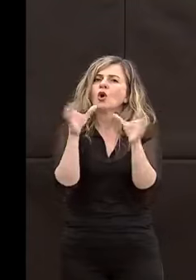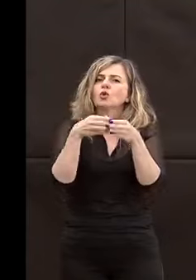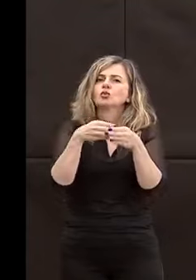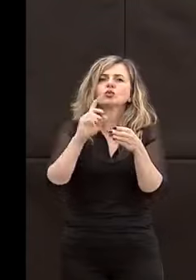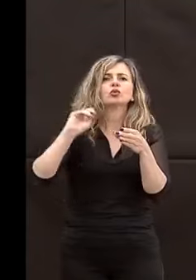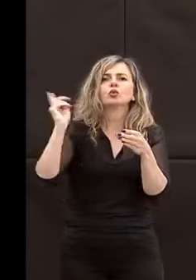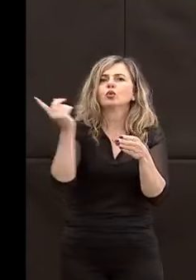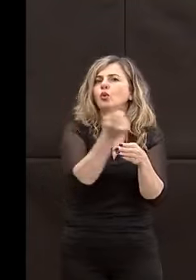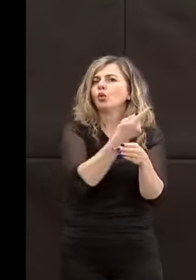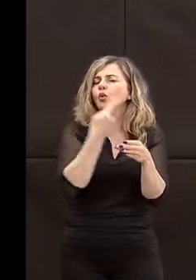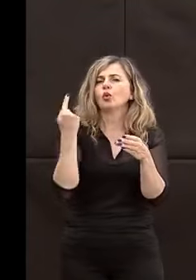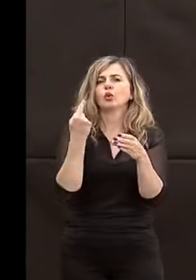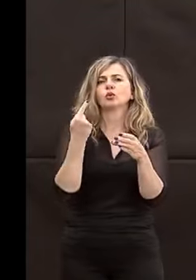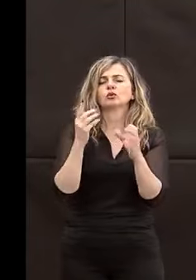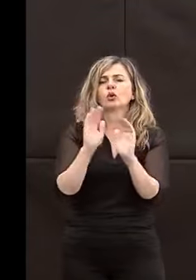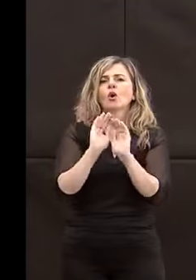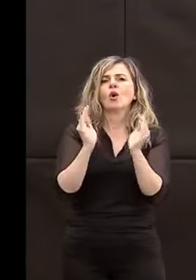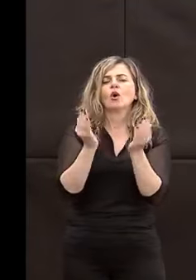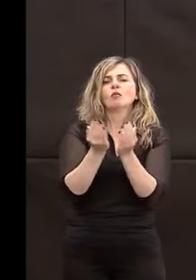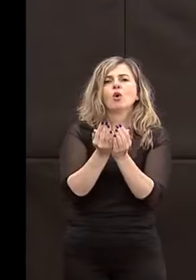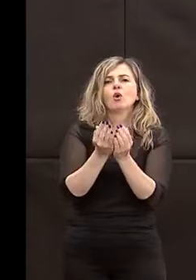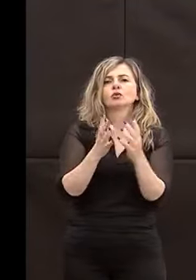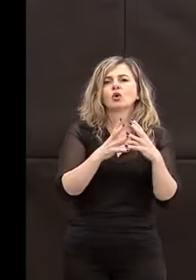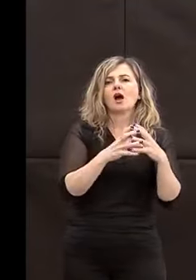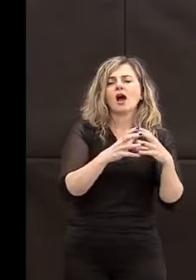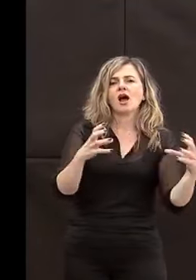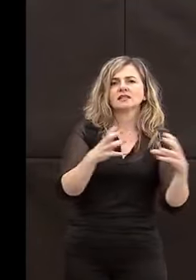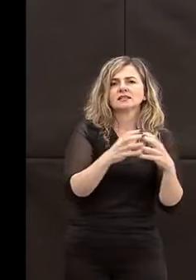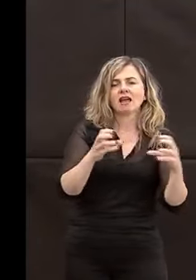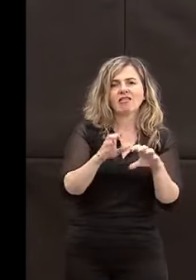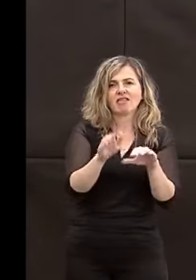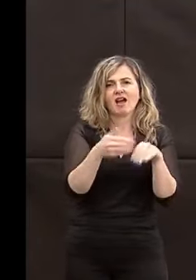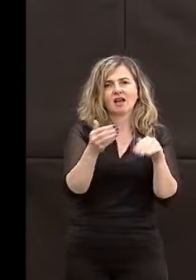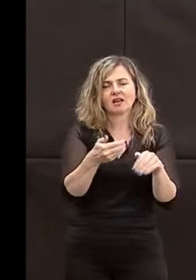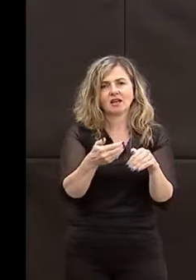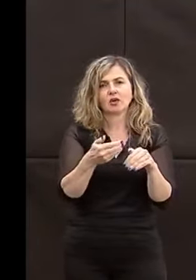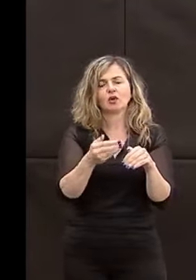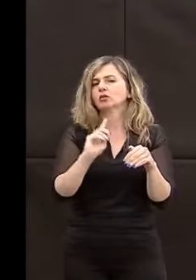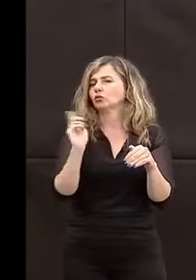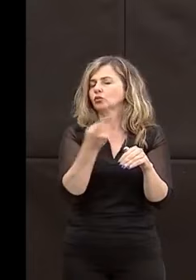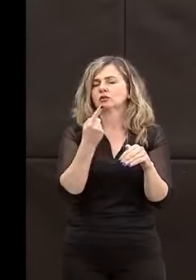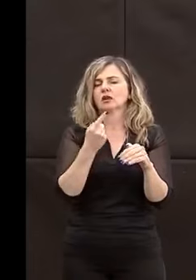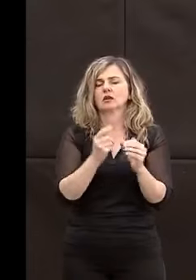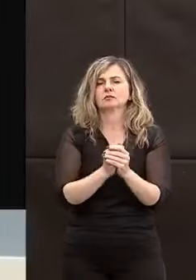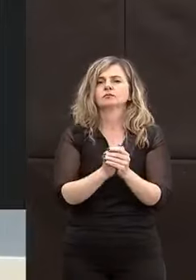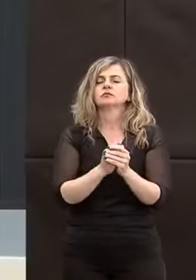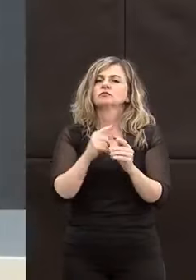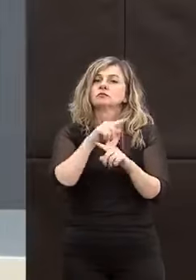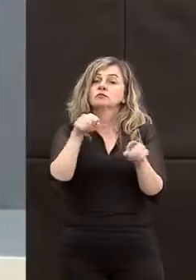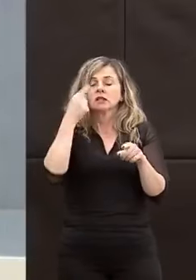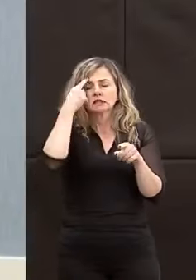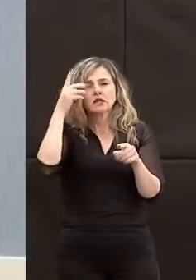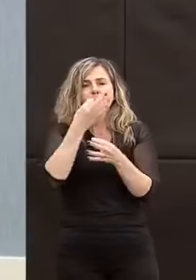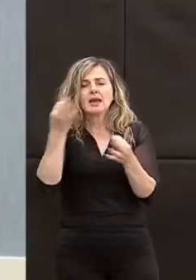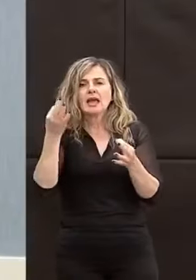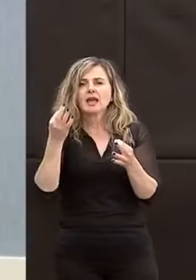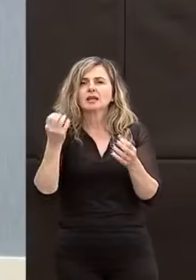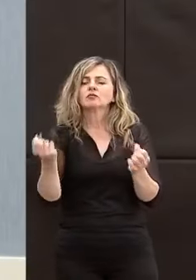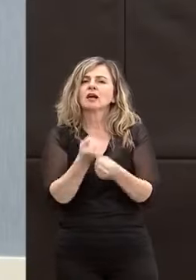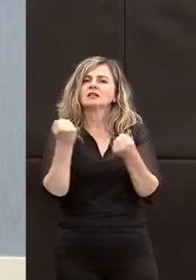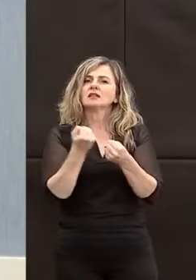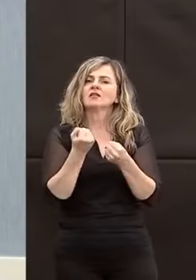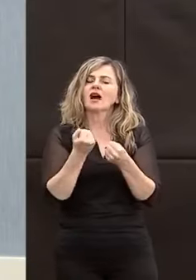gradi delle aziende agricole sapete bene inoltre che abbiamo attivato una campagna di